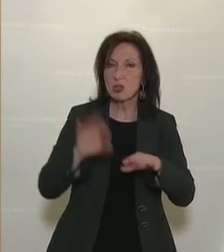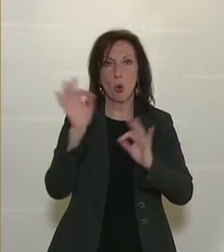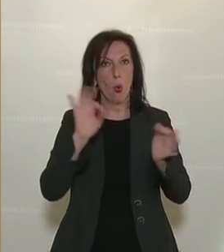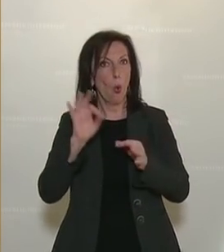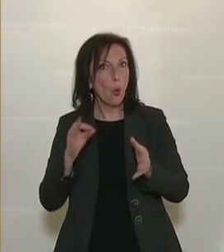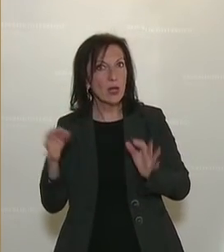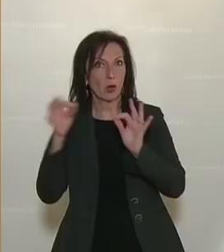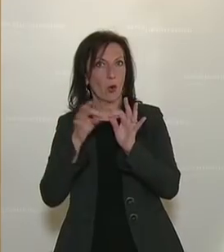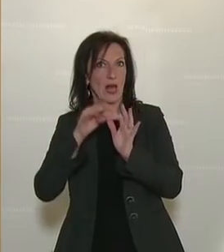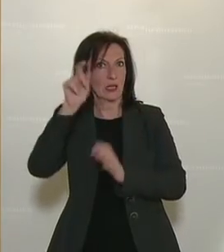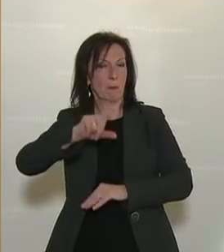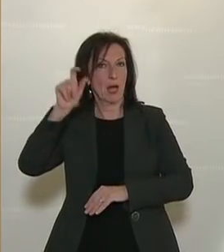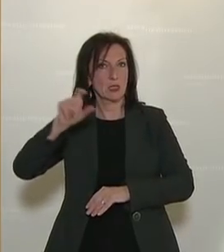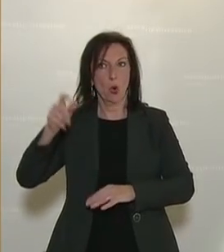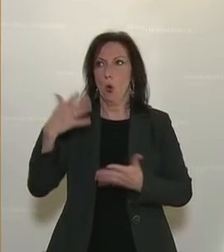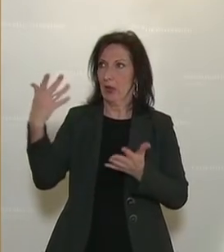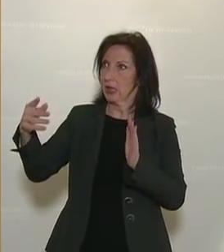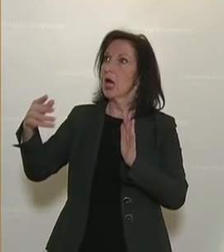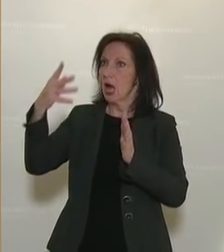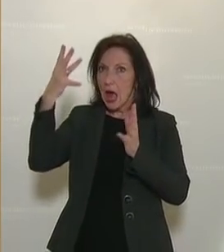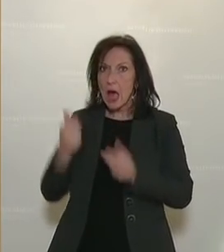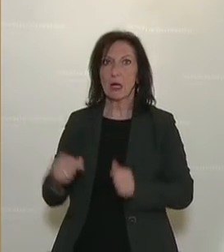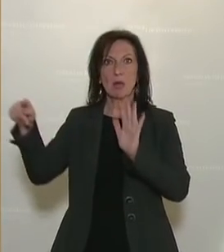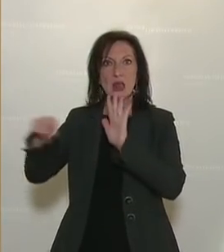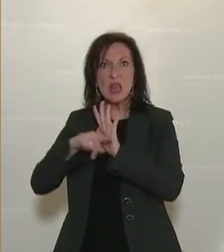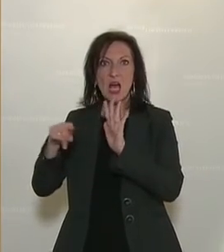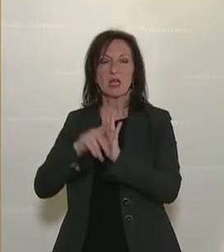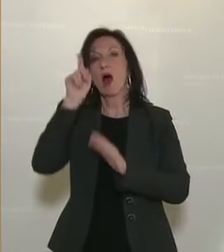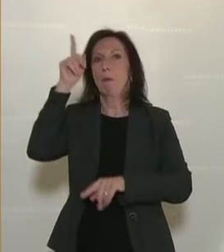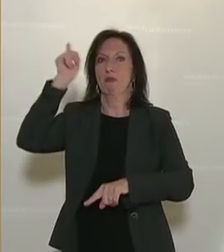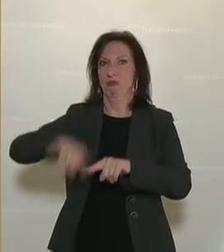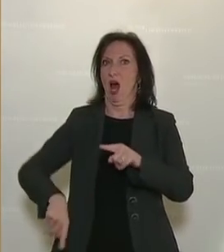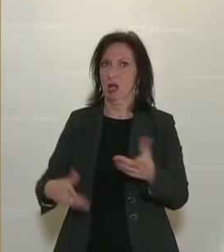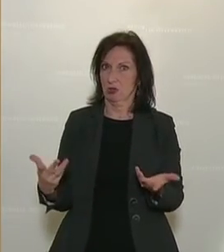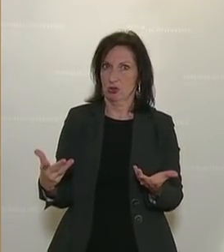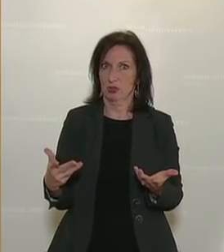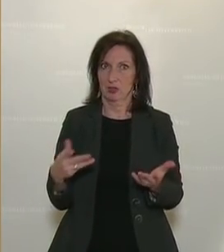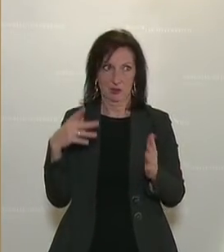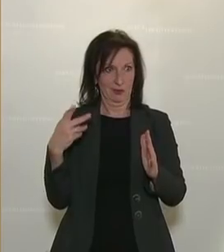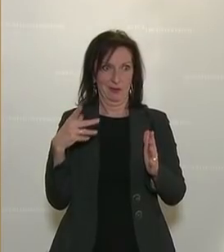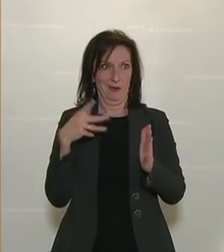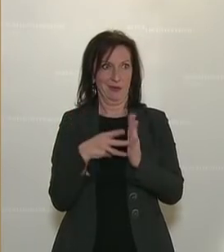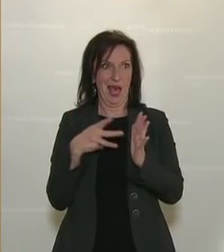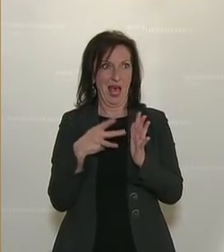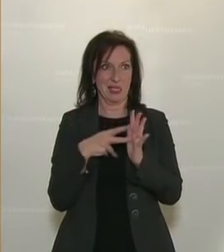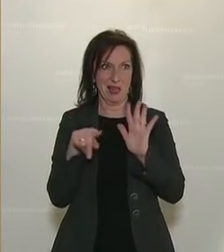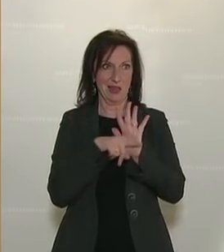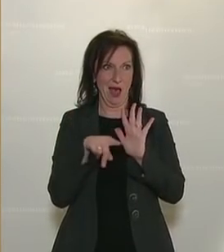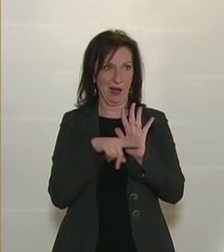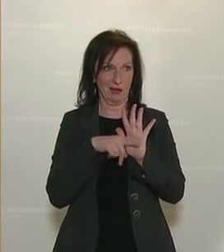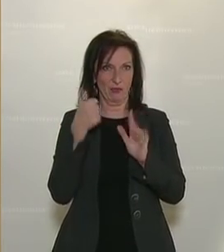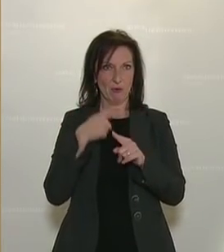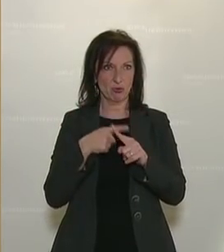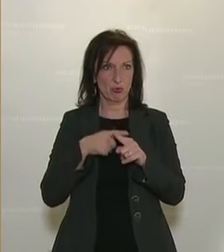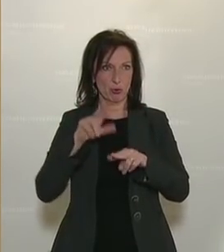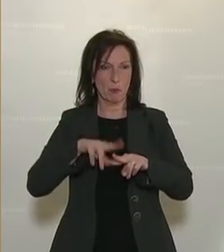Tests, dass die Menschen in falscher Sicherheit wiegen lässt, weil ich kann mich ja eine Stunde nach einer negativen Testung, ob die jetzt richtig oder falsch